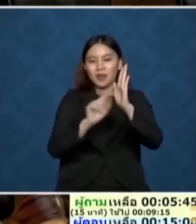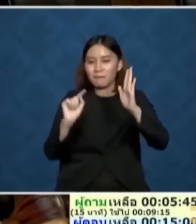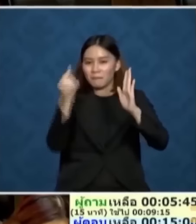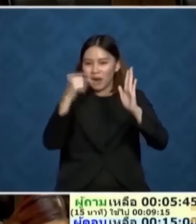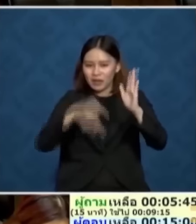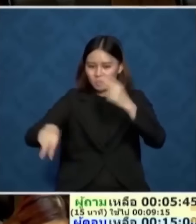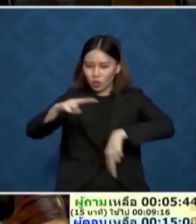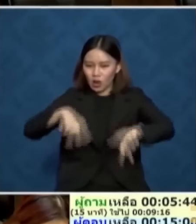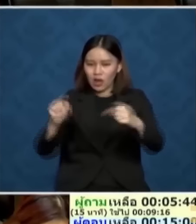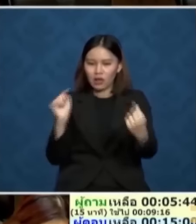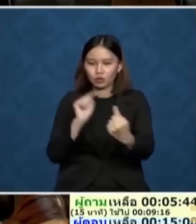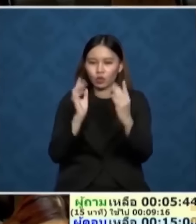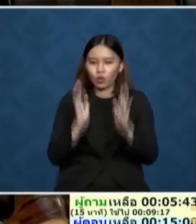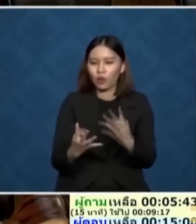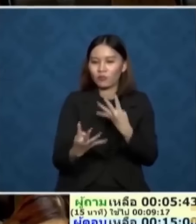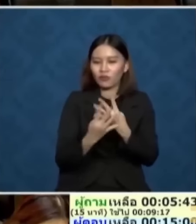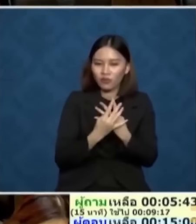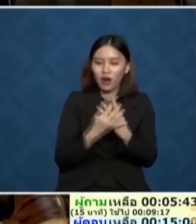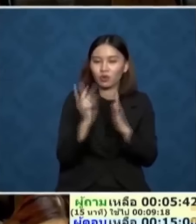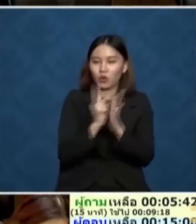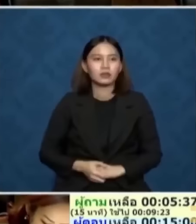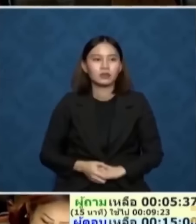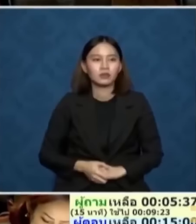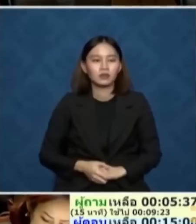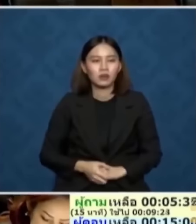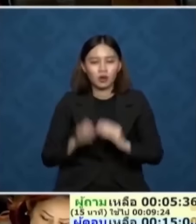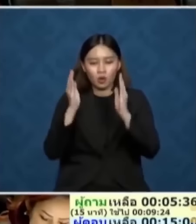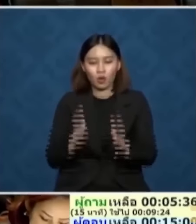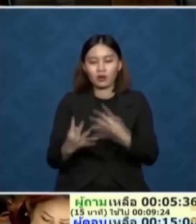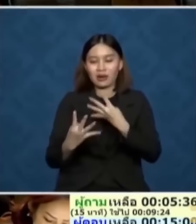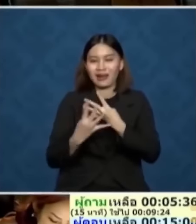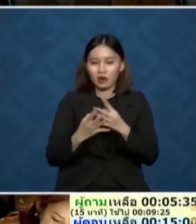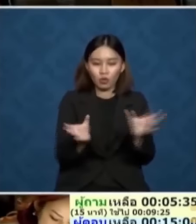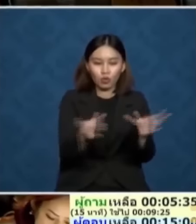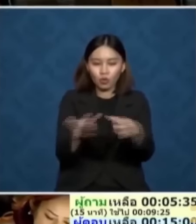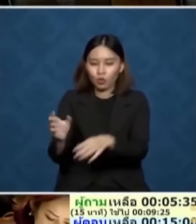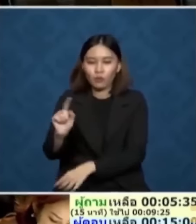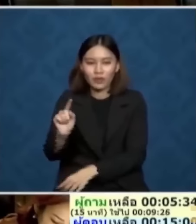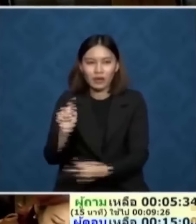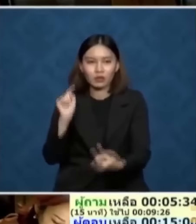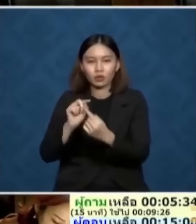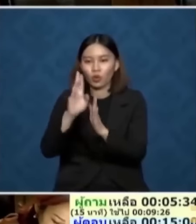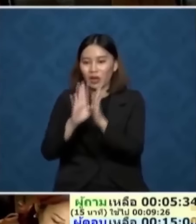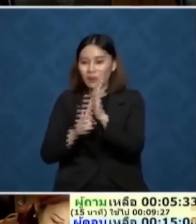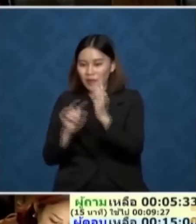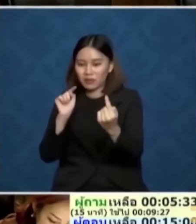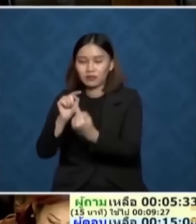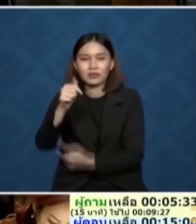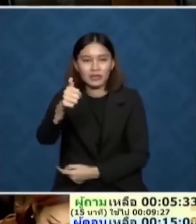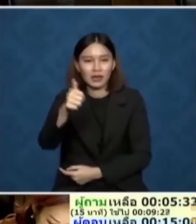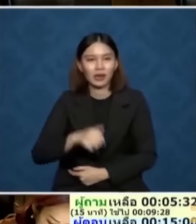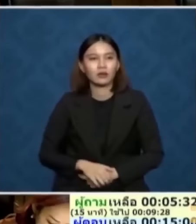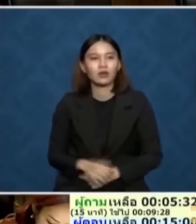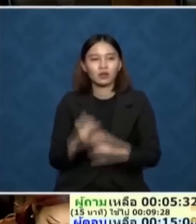ครอบคลุมผู้ต้องขังประเภทคดีใดบ้างนะคะและผู้ต้องขังที่กลุ่มใดบ้างที่จะเข้าสู่ระเบียบนี้นะคะที่ฉันคิดว่า